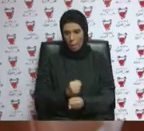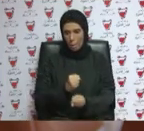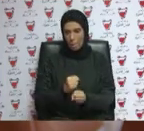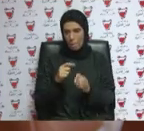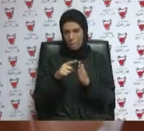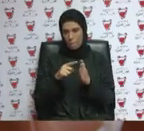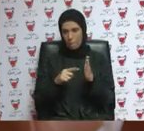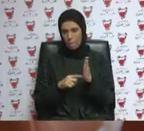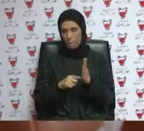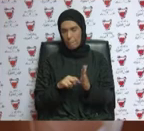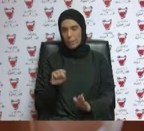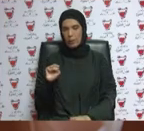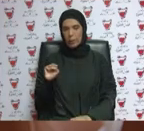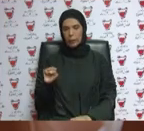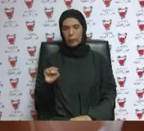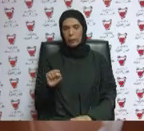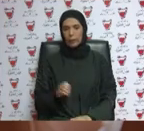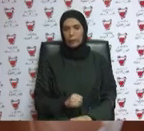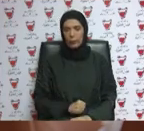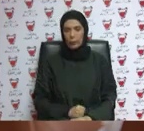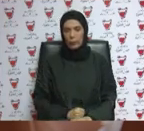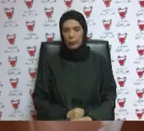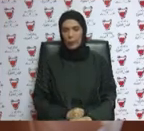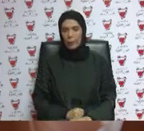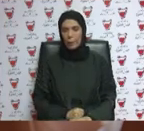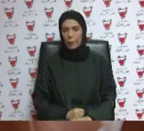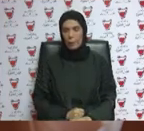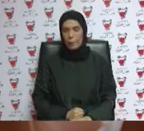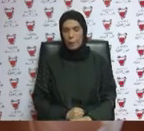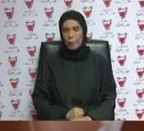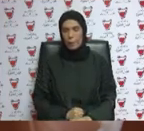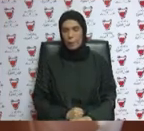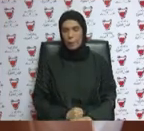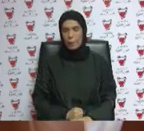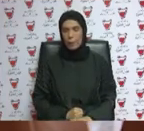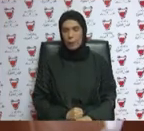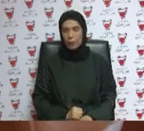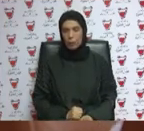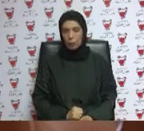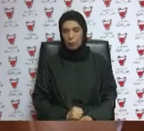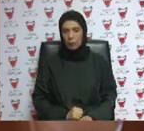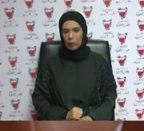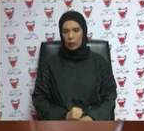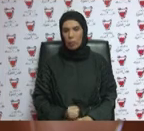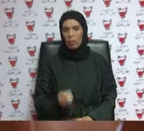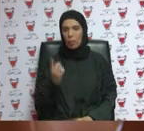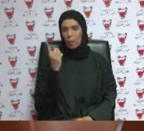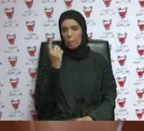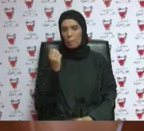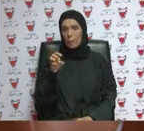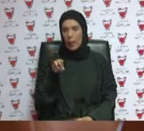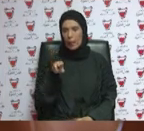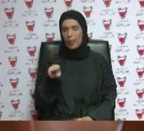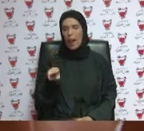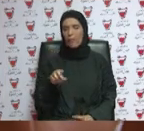القانون، خصوصا أن يعني هناك كما أشير إلى أن هناك في حدود 100,000 مواطن